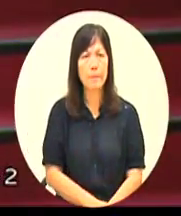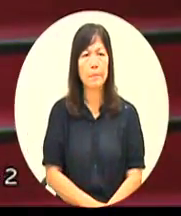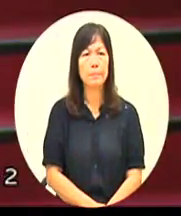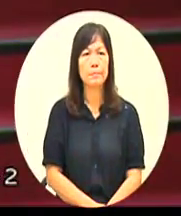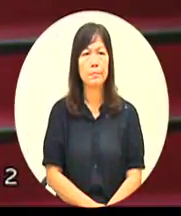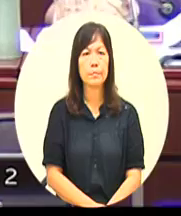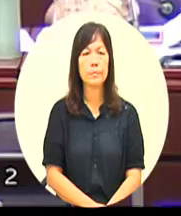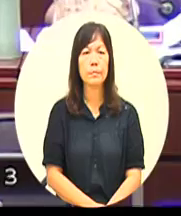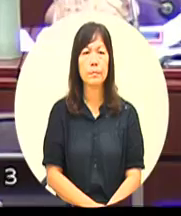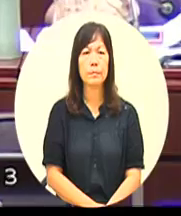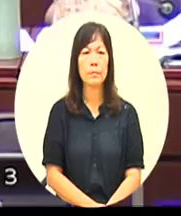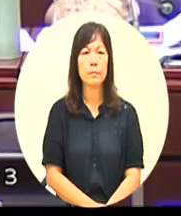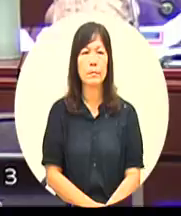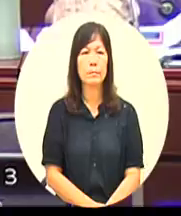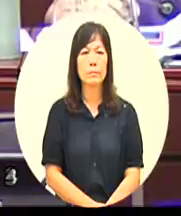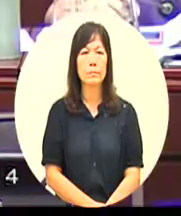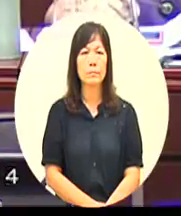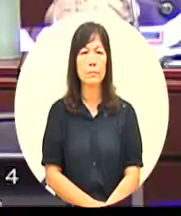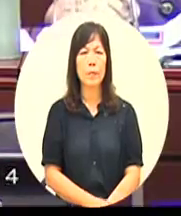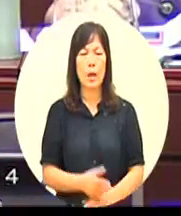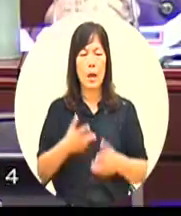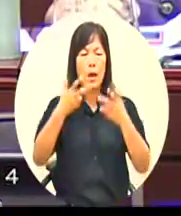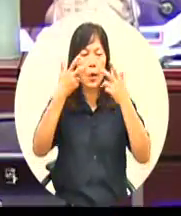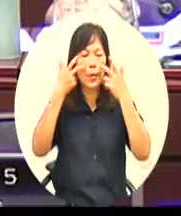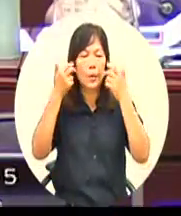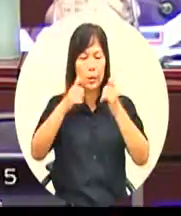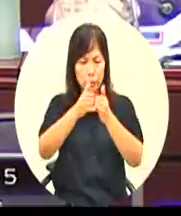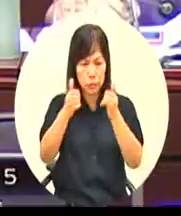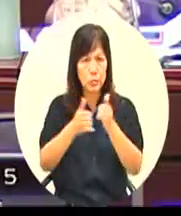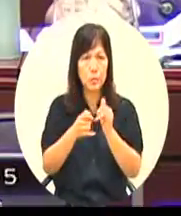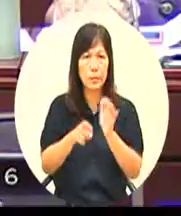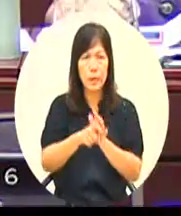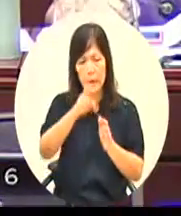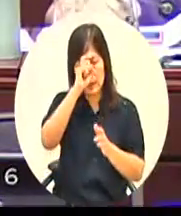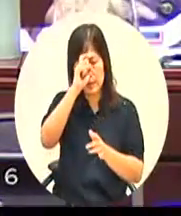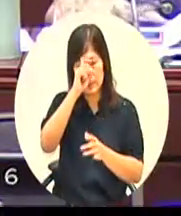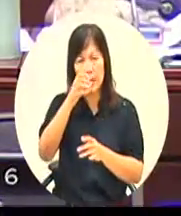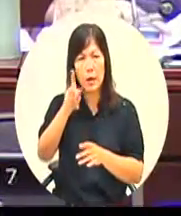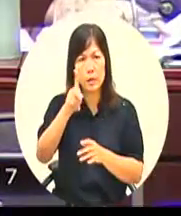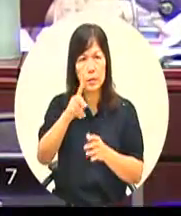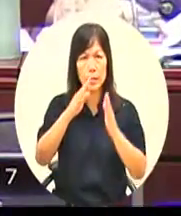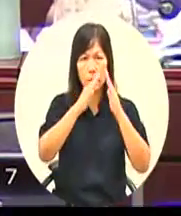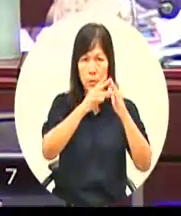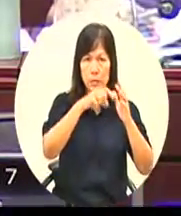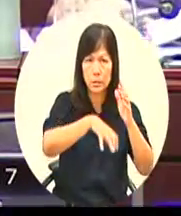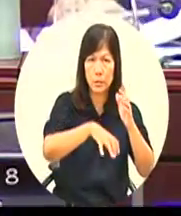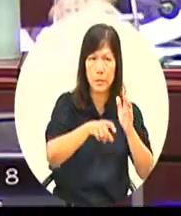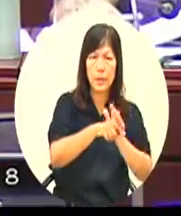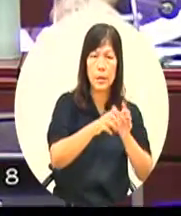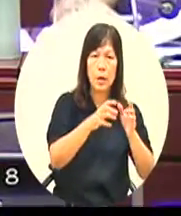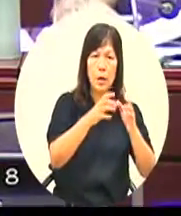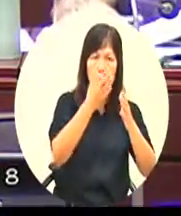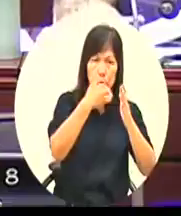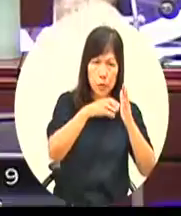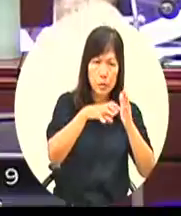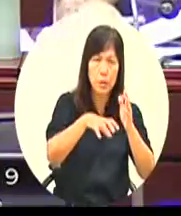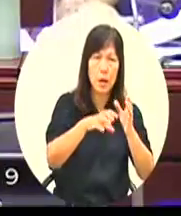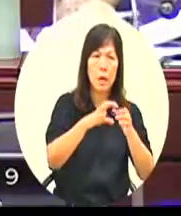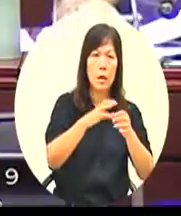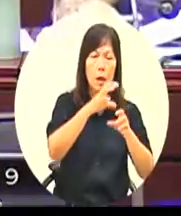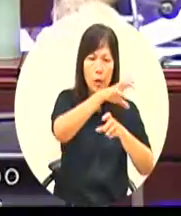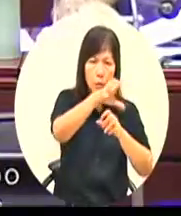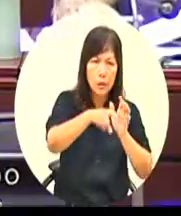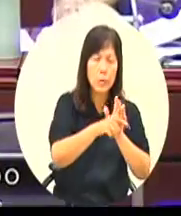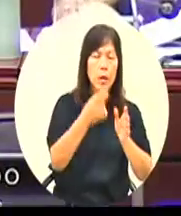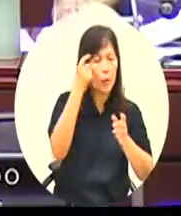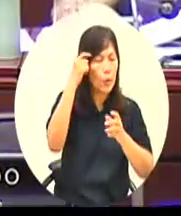员？ 原住民社团希望运用这个都会区的学校的空间或者是馆所，我觉